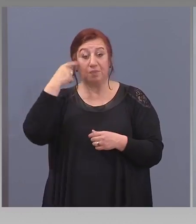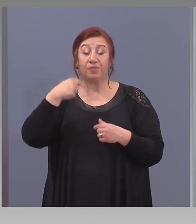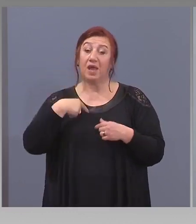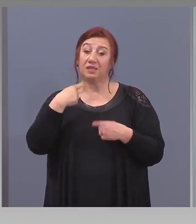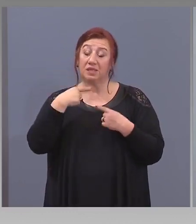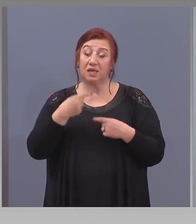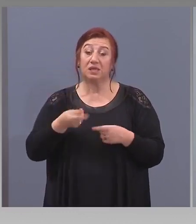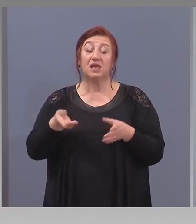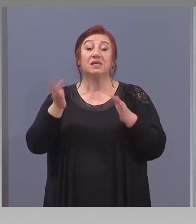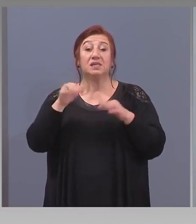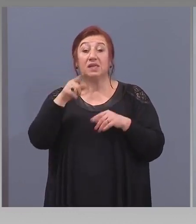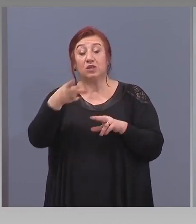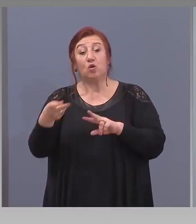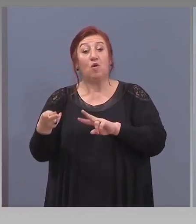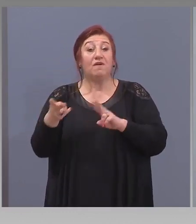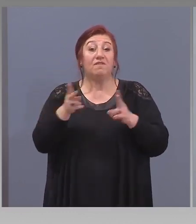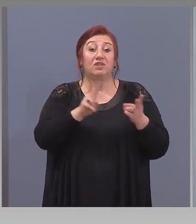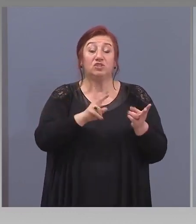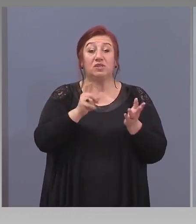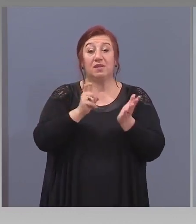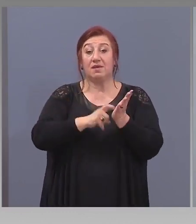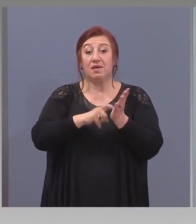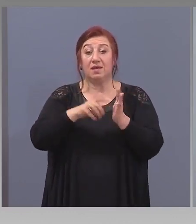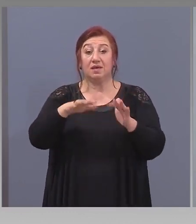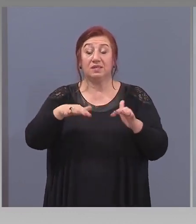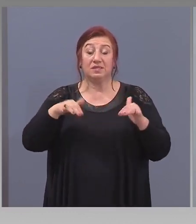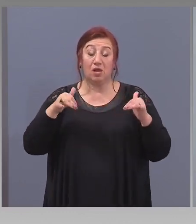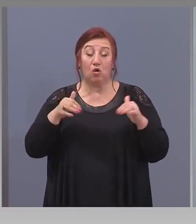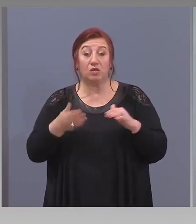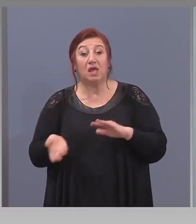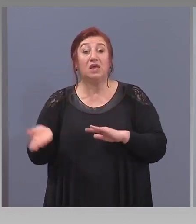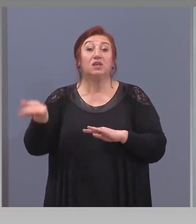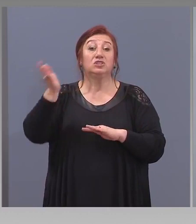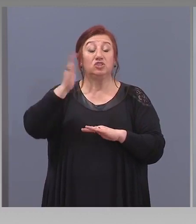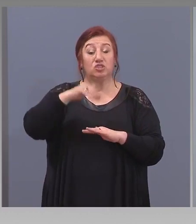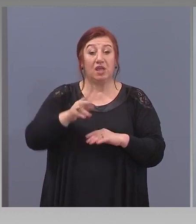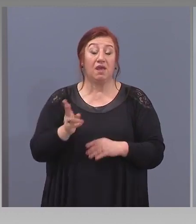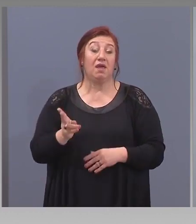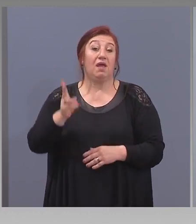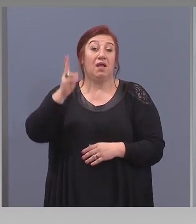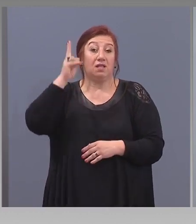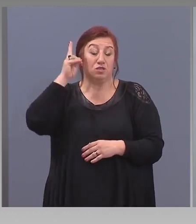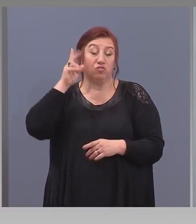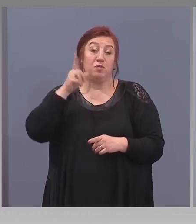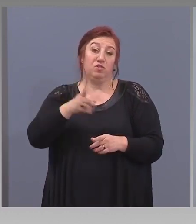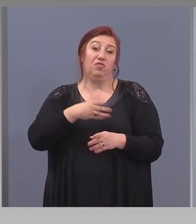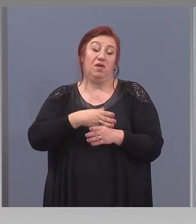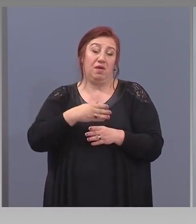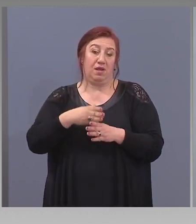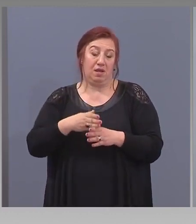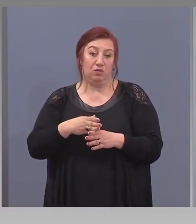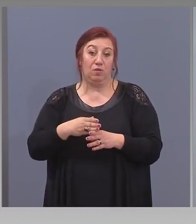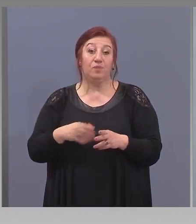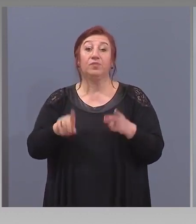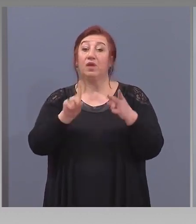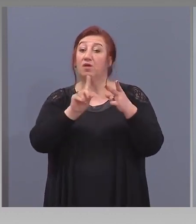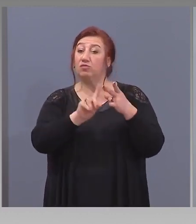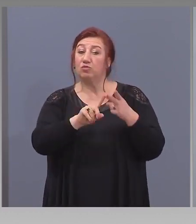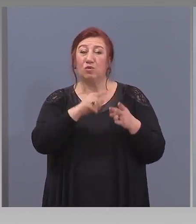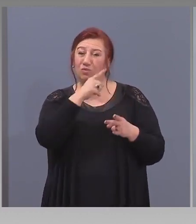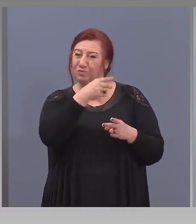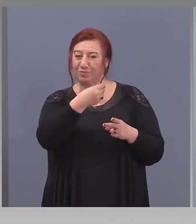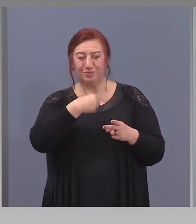в закона, съответно ще го изгласуваме. В най-добронамерен тон. Второто, за което ми каза,